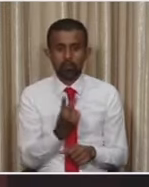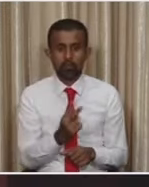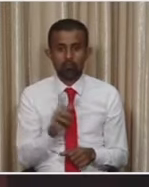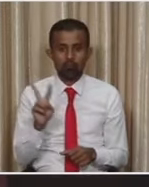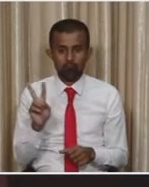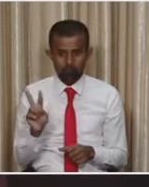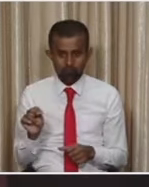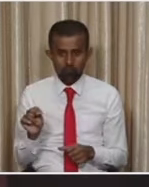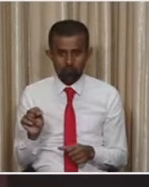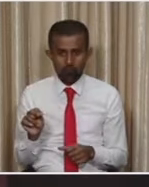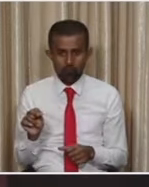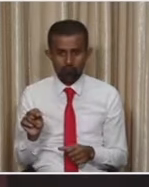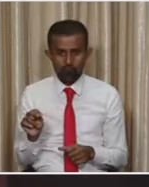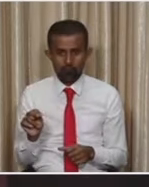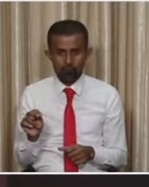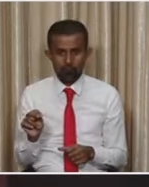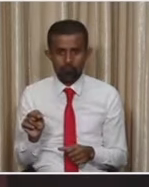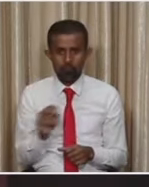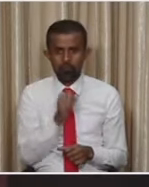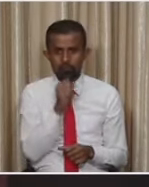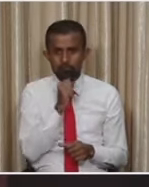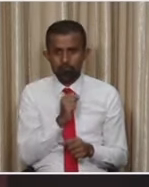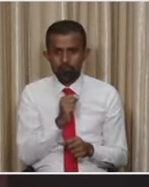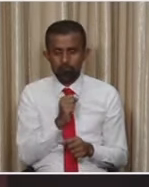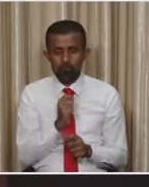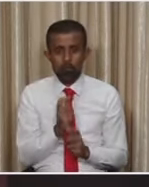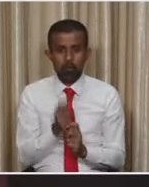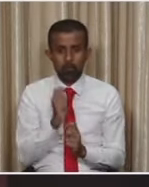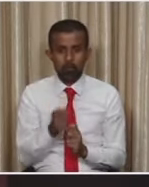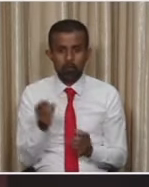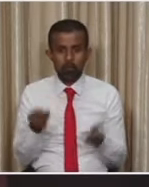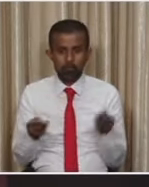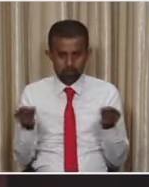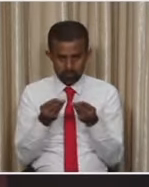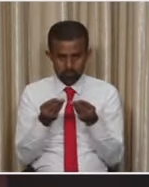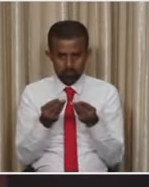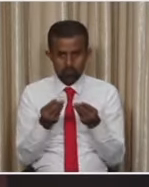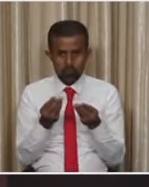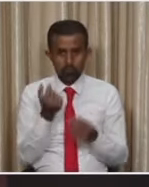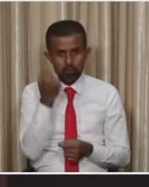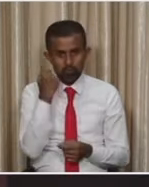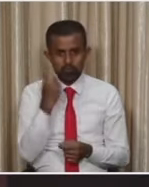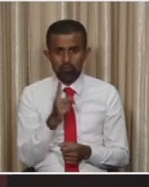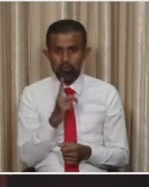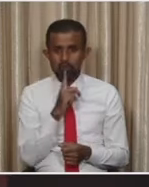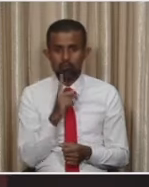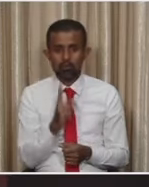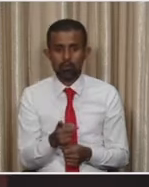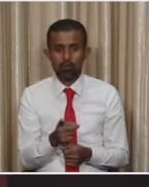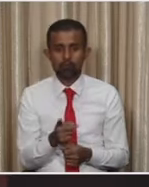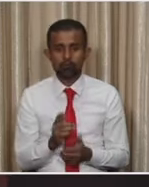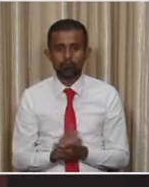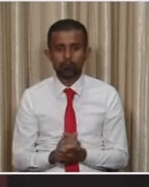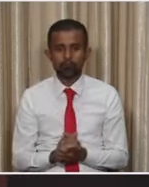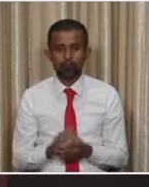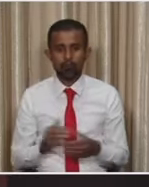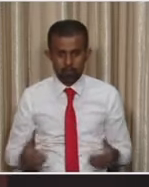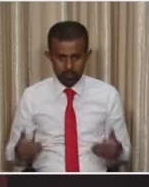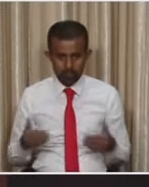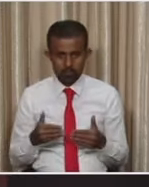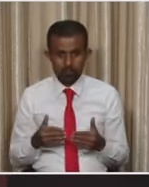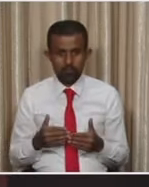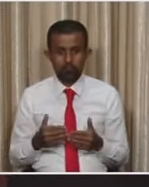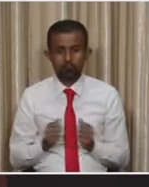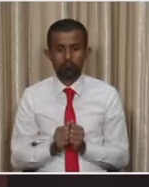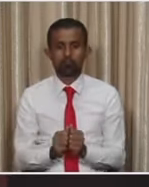2020ට ඒ විශ්‍රාම වැටුප ගැලපීමේ යෝජනාව තිබෙනවා. ඒ ගැලපීමේ යෝජනාව අදටත් ක්‍රියාත්මක